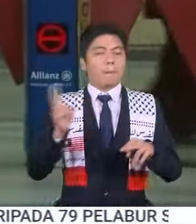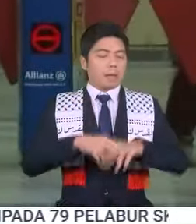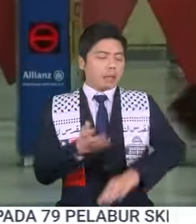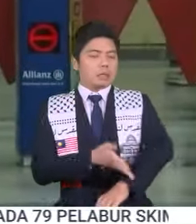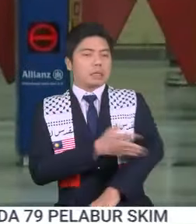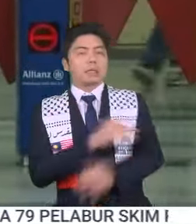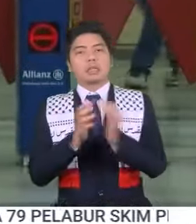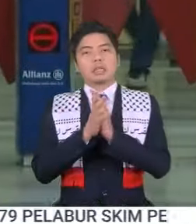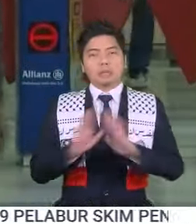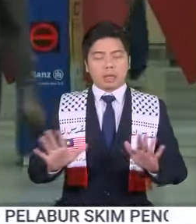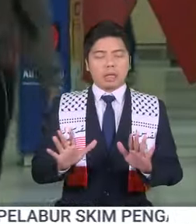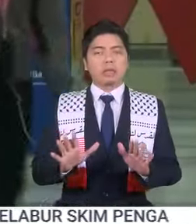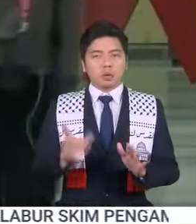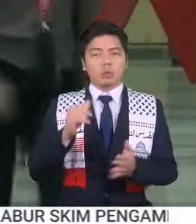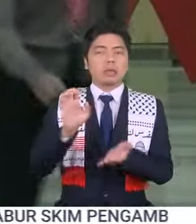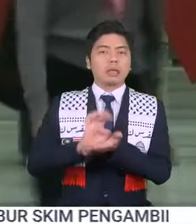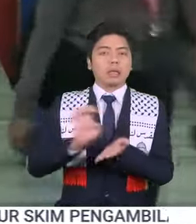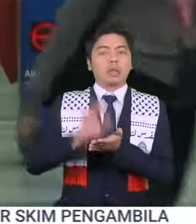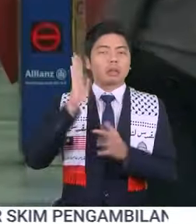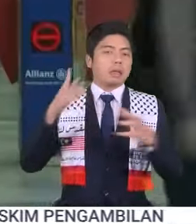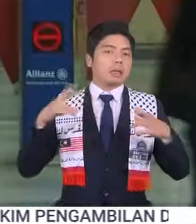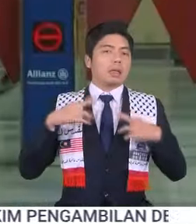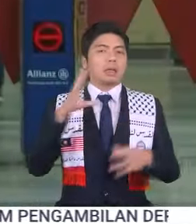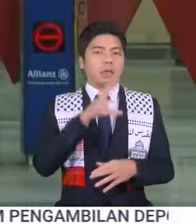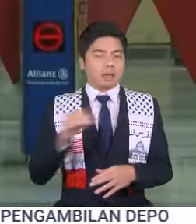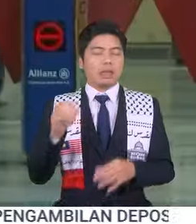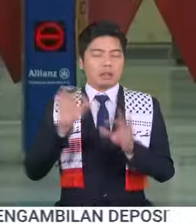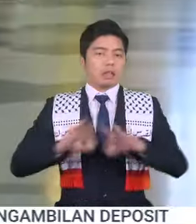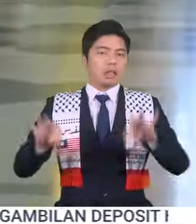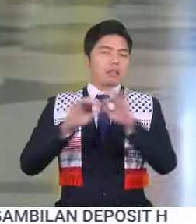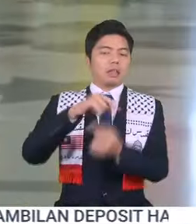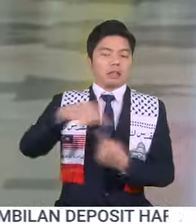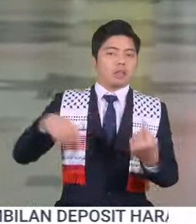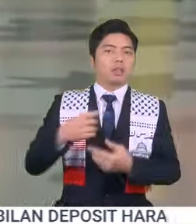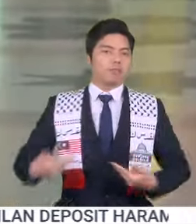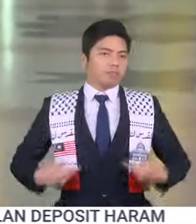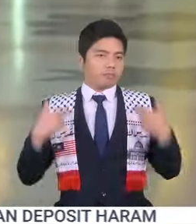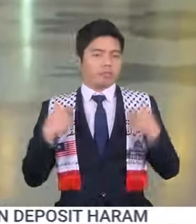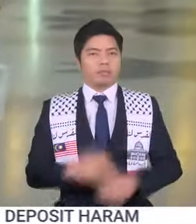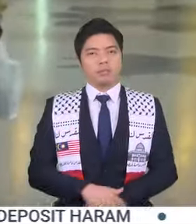keselamatan pendapatan persaraan di samping memenuhi keperluan kitaran hidup pencarum.